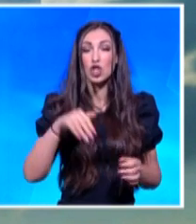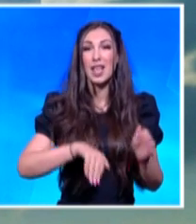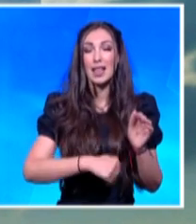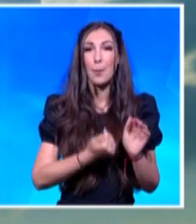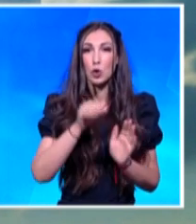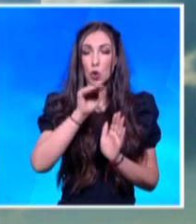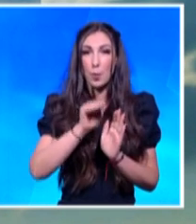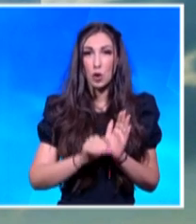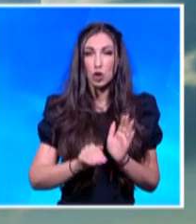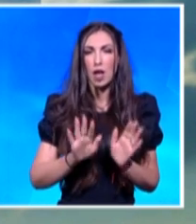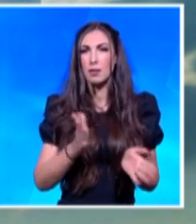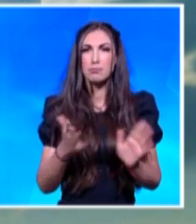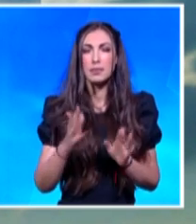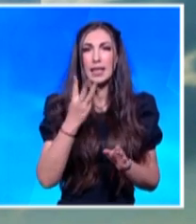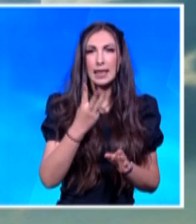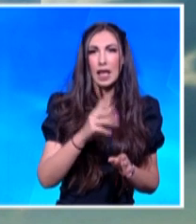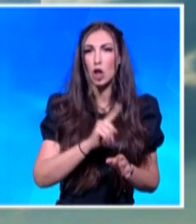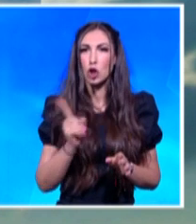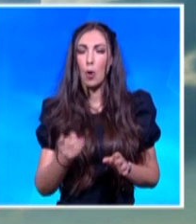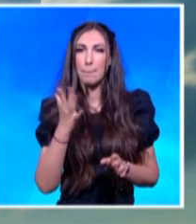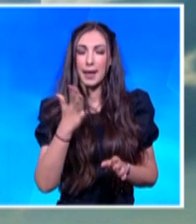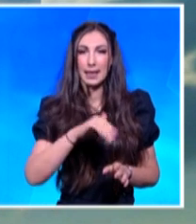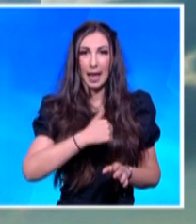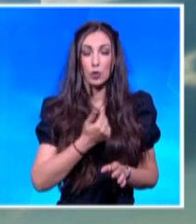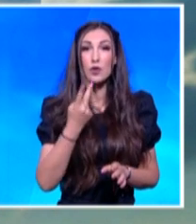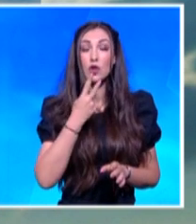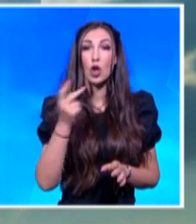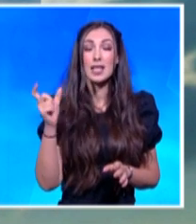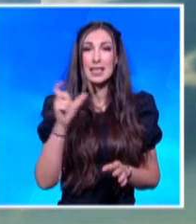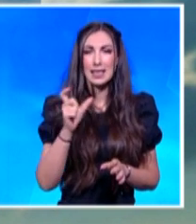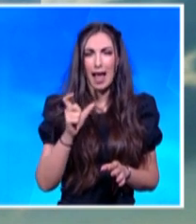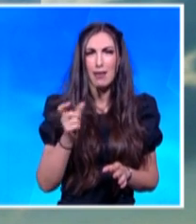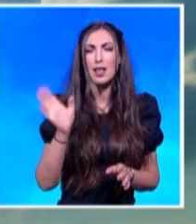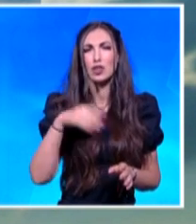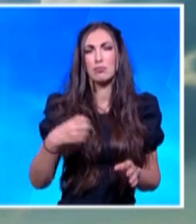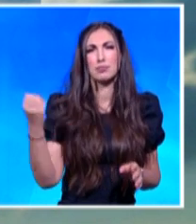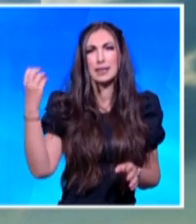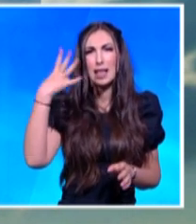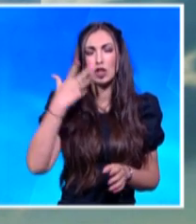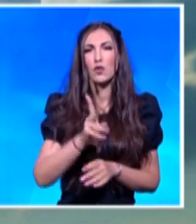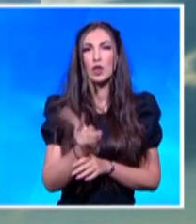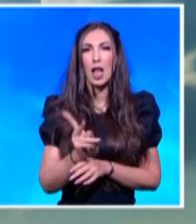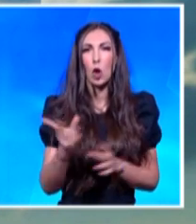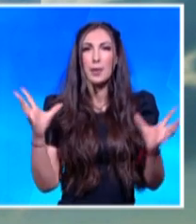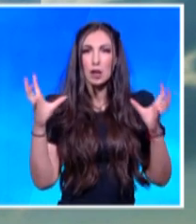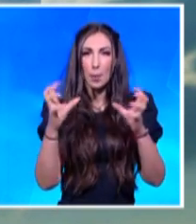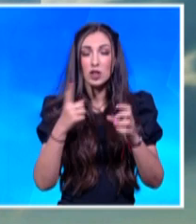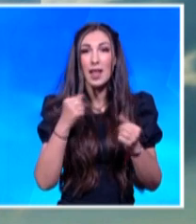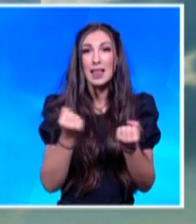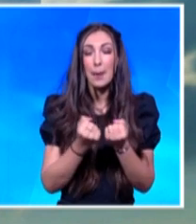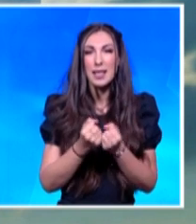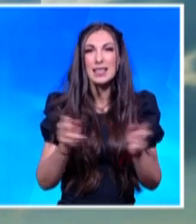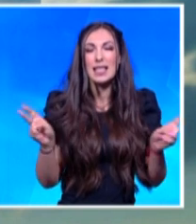на температурите в рамките на 3 до 5 градуса. Към вторник и сряда предимно слънчево време. След обед за облачаване на места